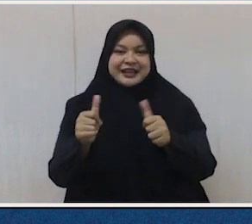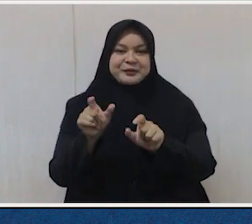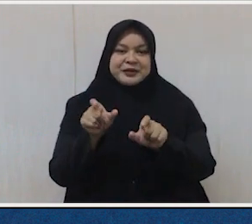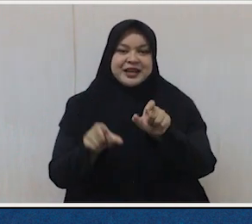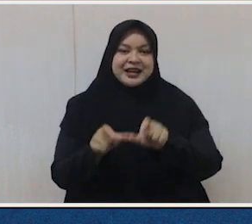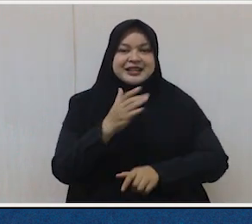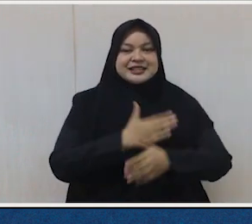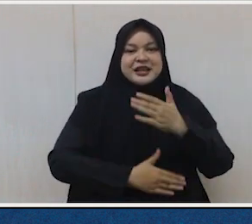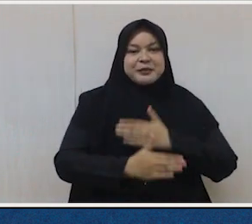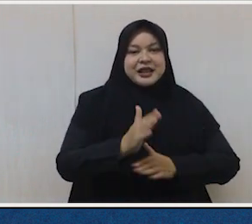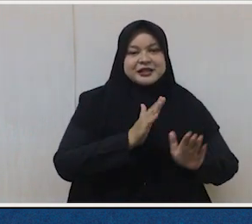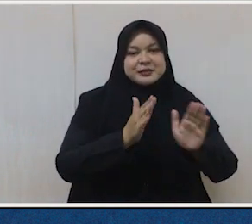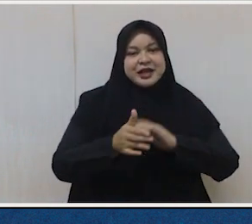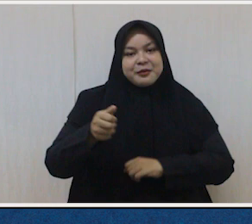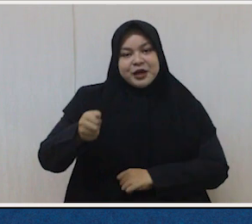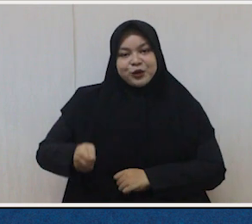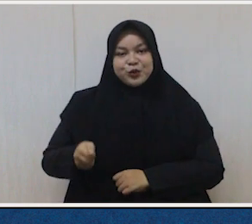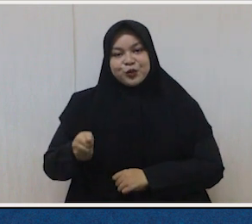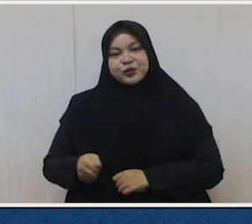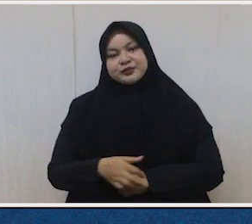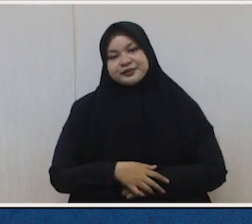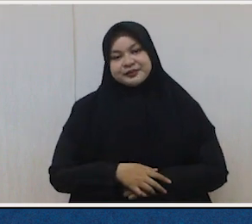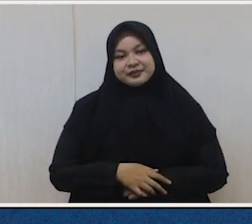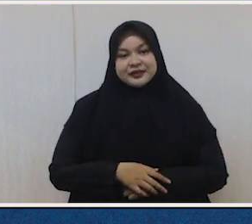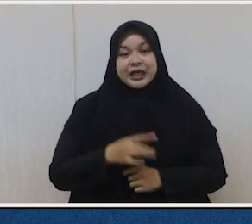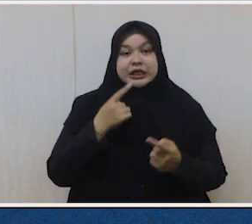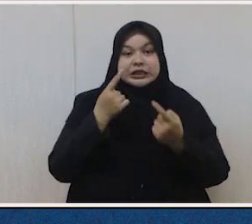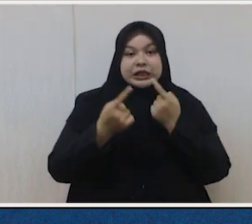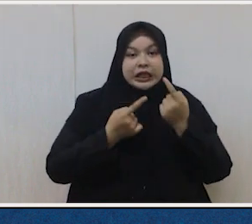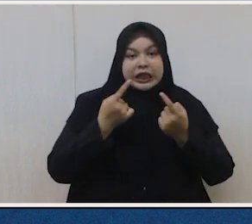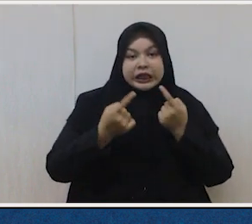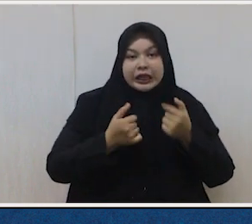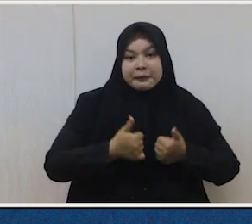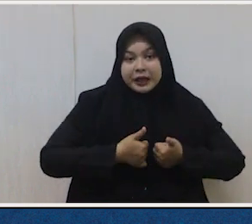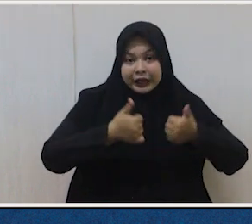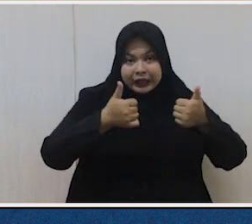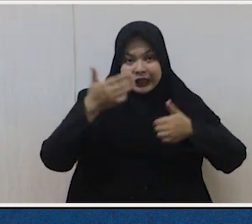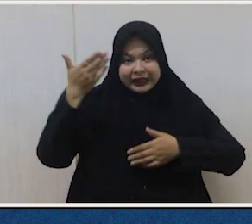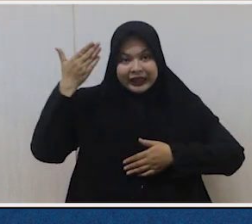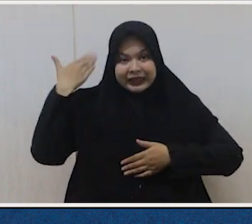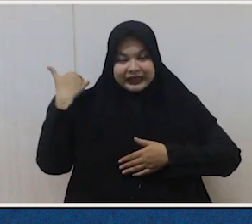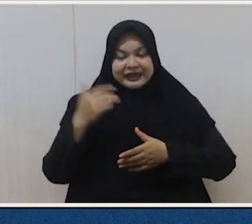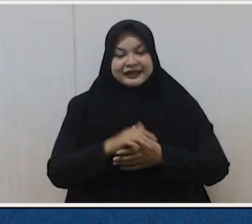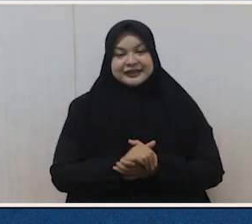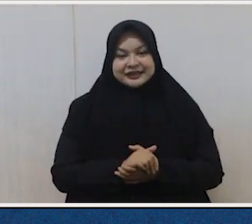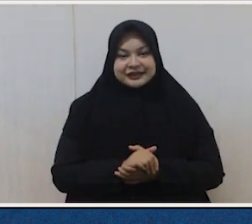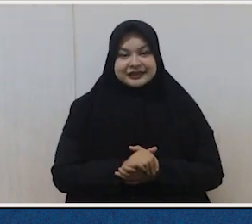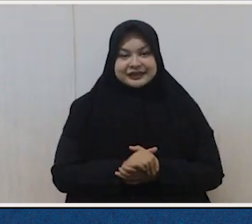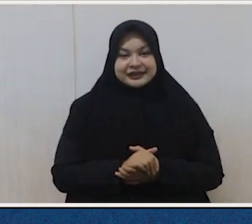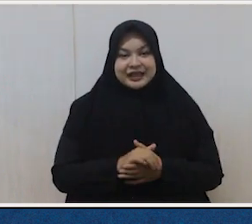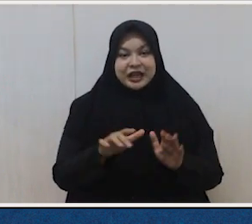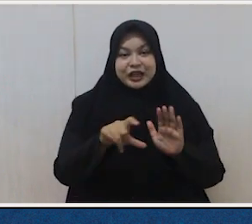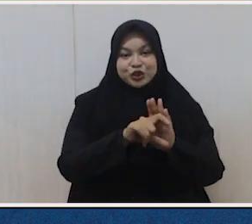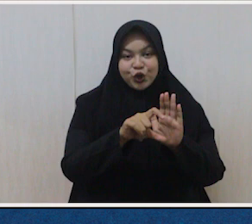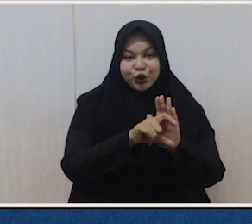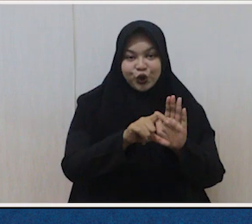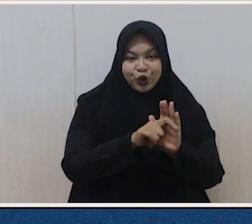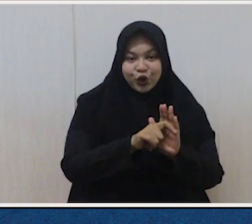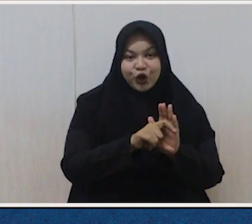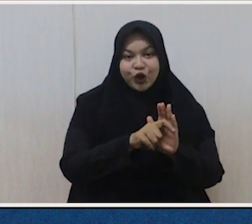disabilitas berhadapan dengan hukum begitu eh cerita baiknya yang tadi ya Tadi Mas Fajri ya bahwa